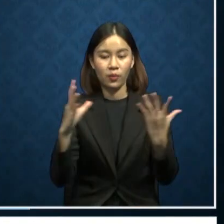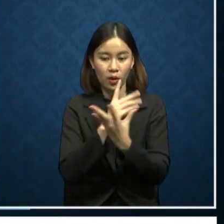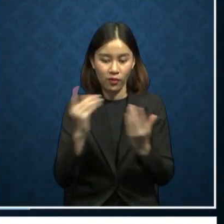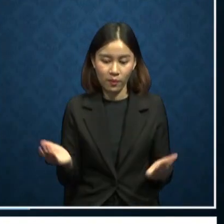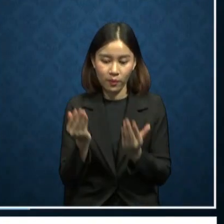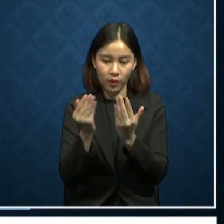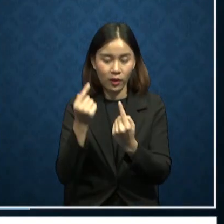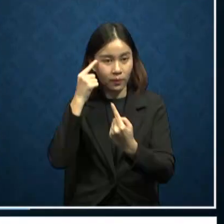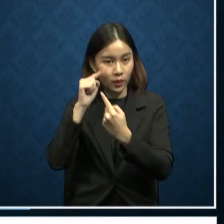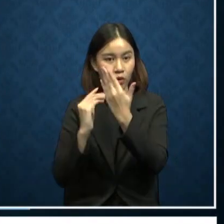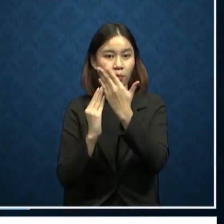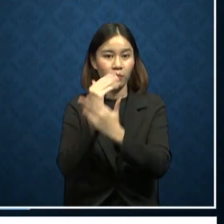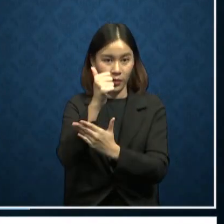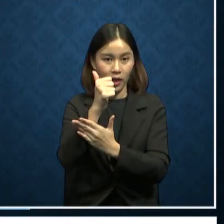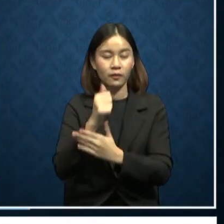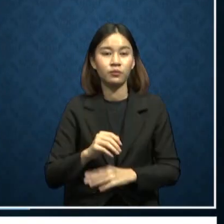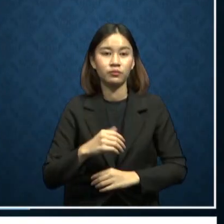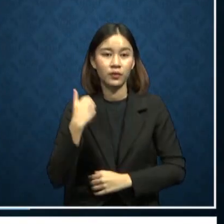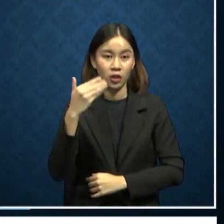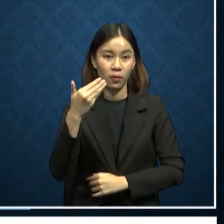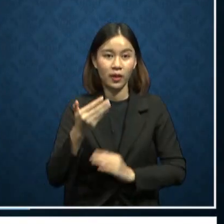บรรลุตามเป้าหมายและิัต่อไปครับขอบคุณมากครับ